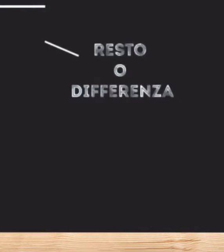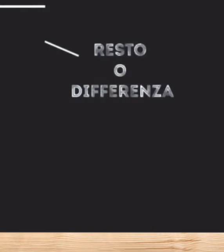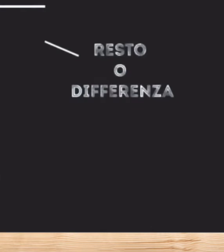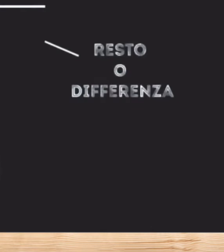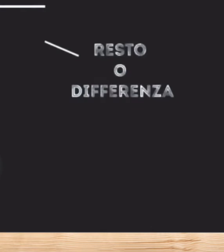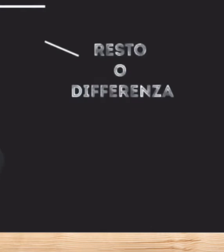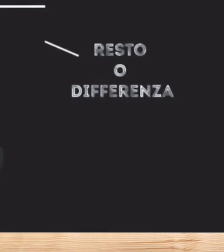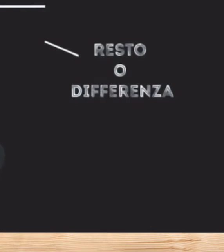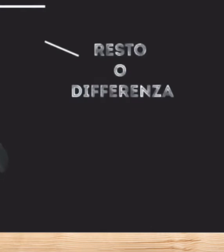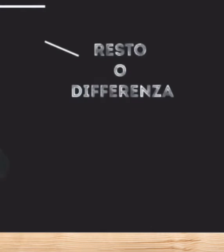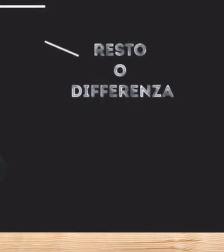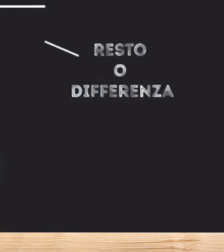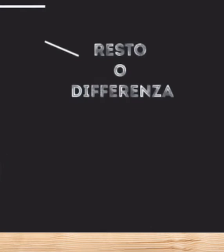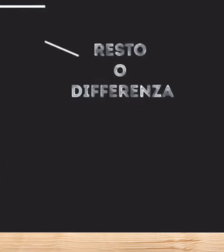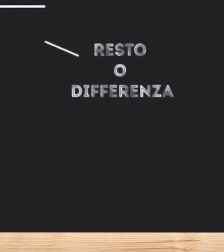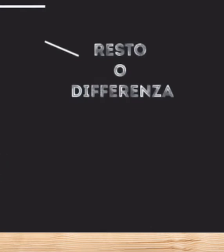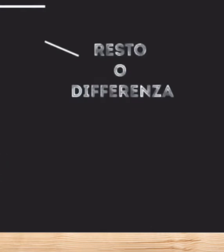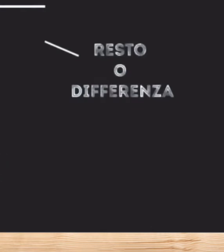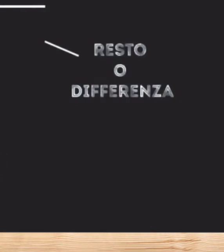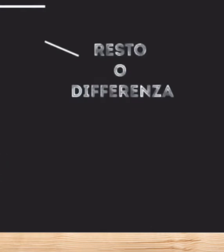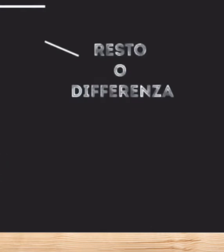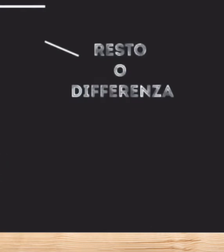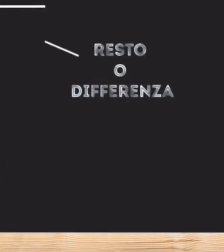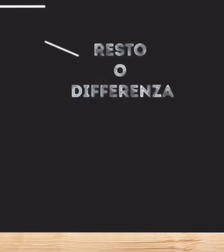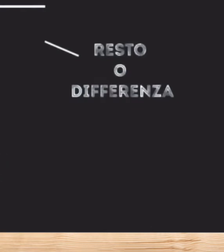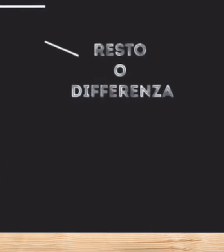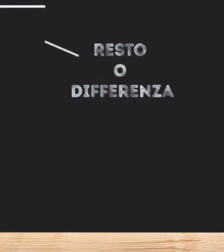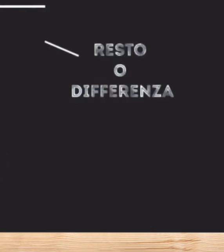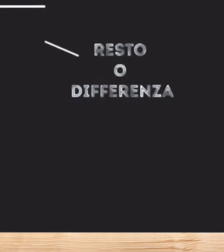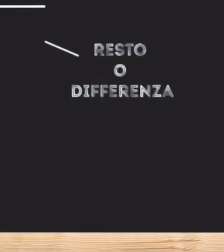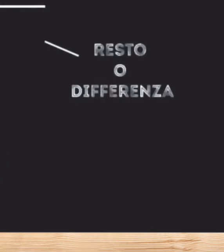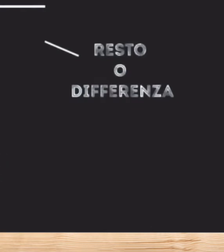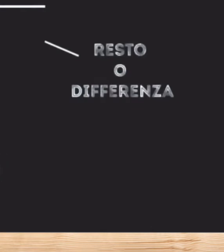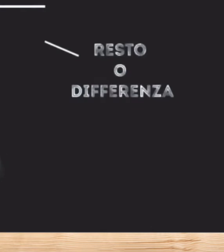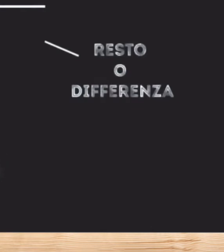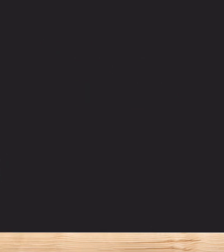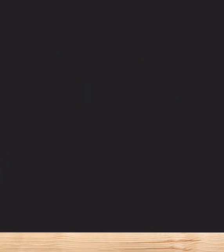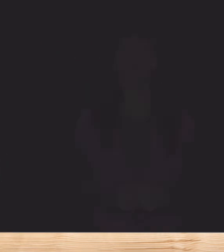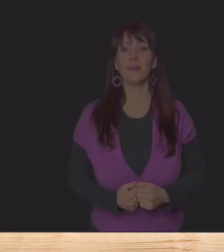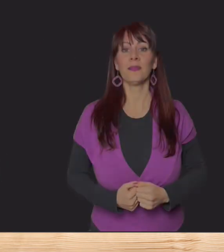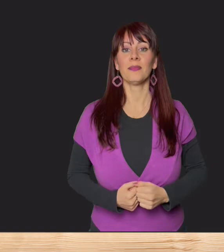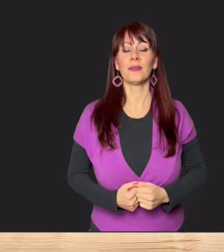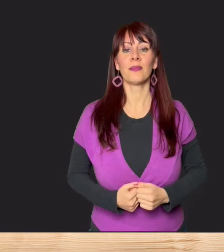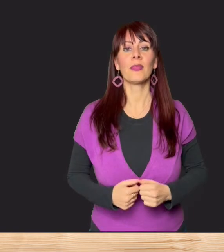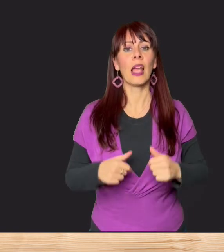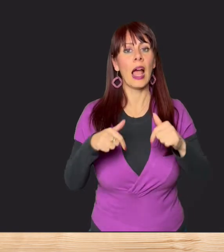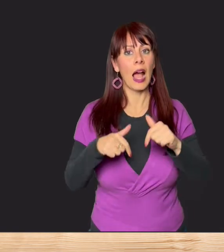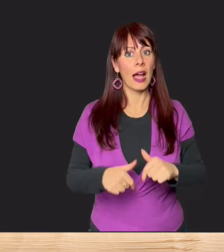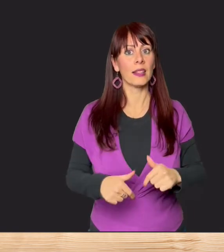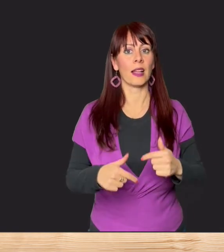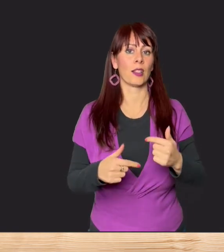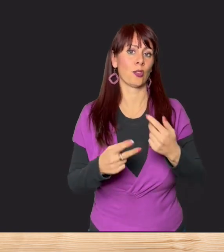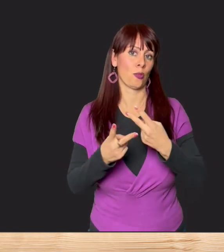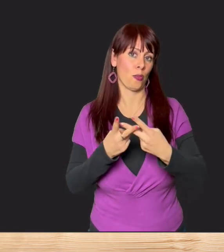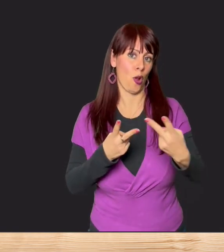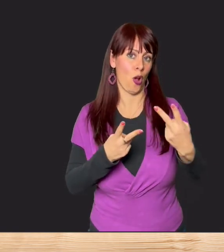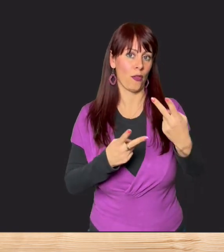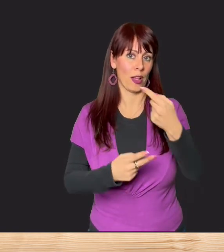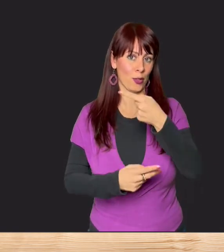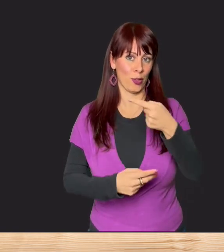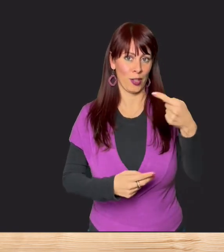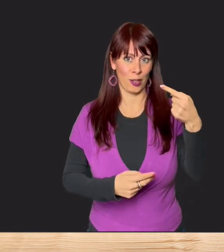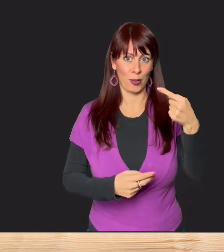e giù in basso il resto o differenza facciamo ora una semplice sottrazione